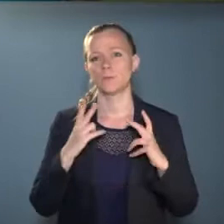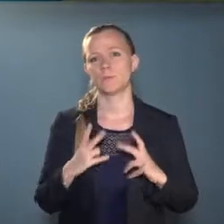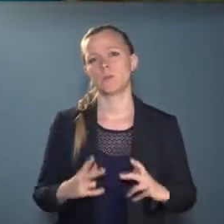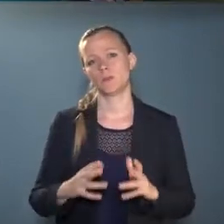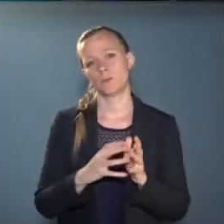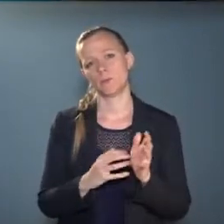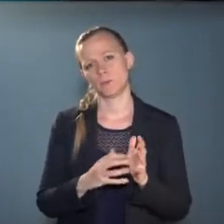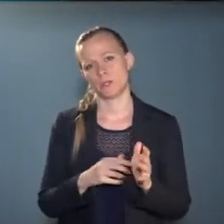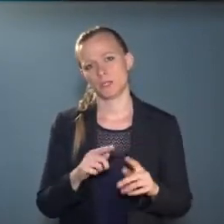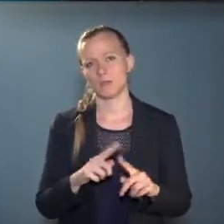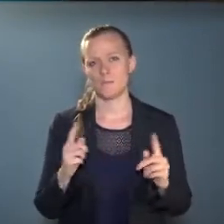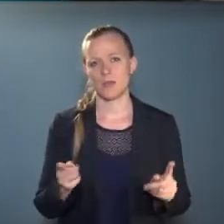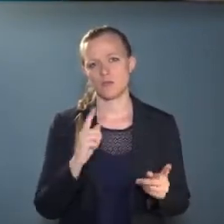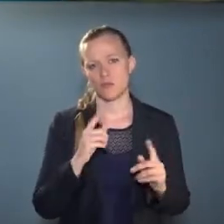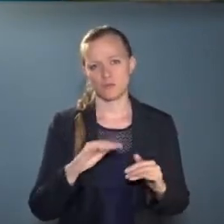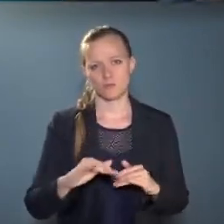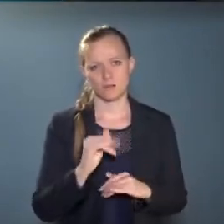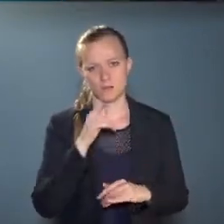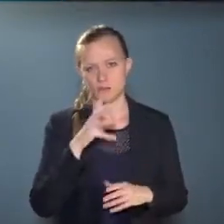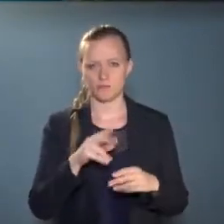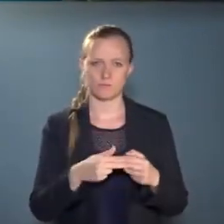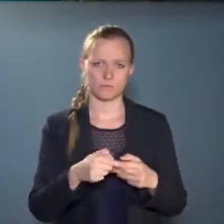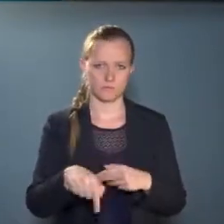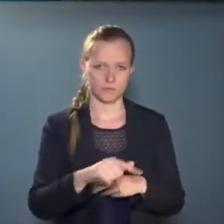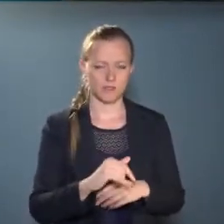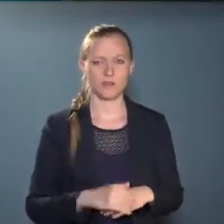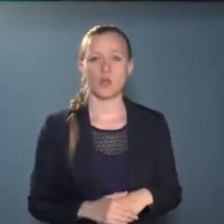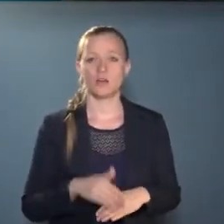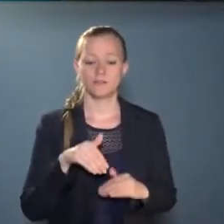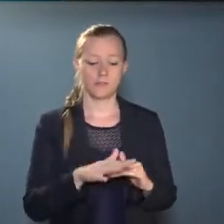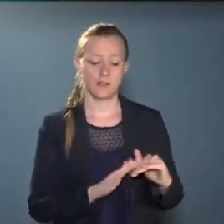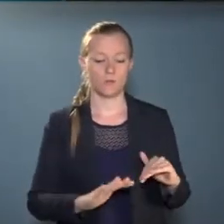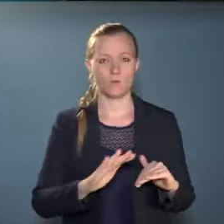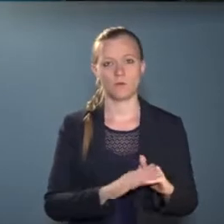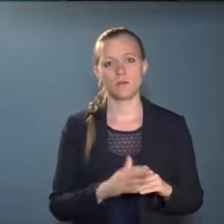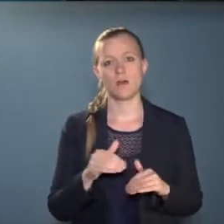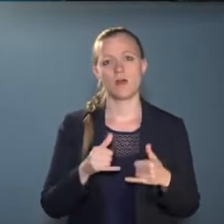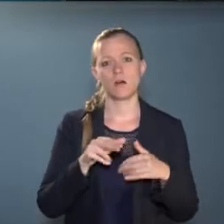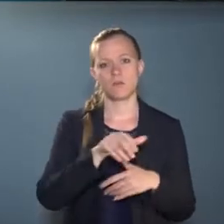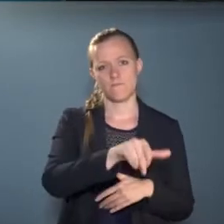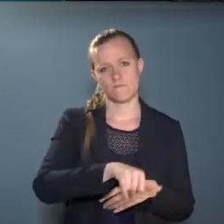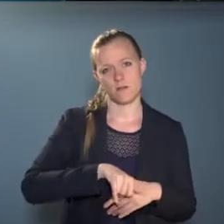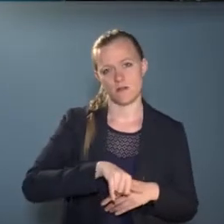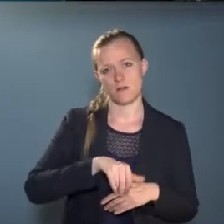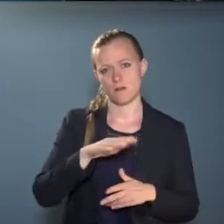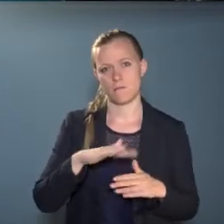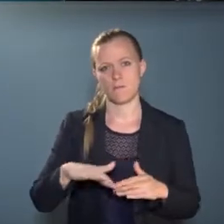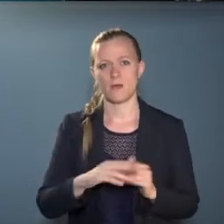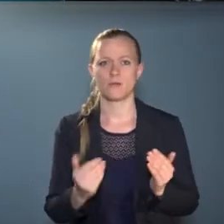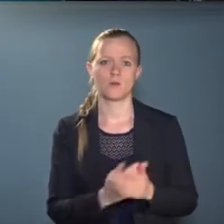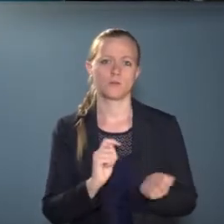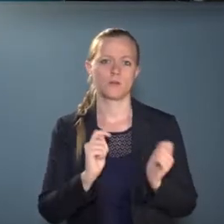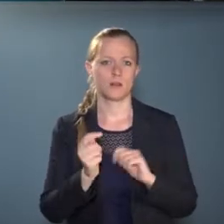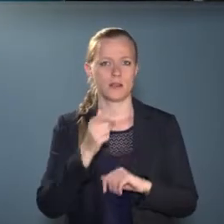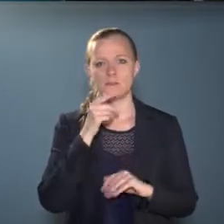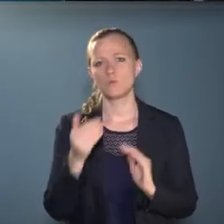pihenőkertet. Egy más játszóterek is fognak még abban a térségben épülni. A déli oldalon pedig az aszfaltos pályák megújításra